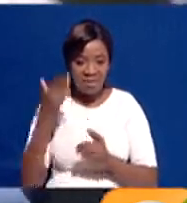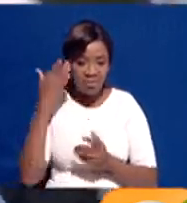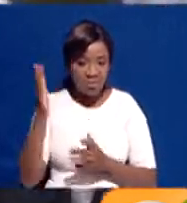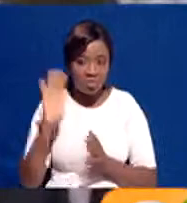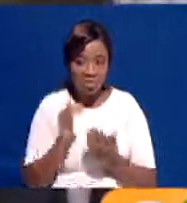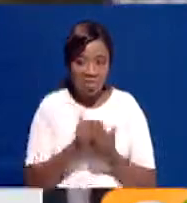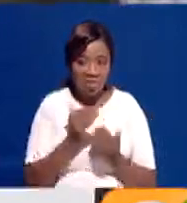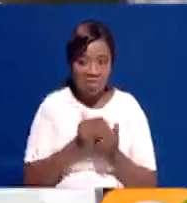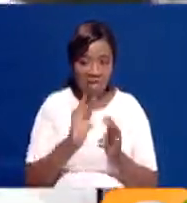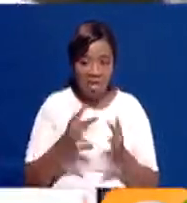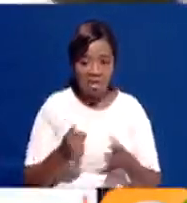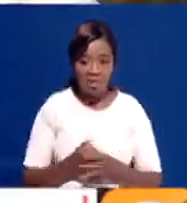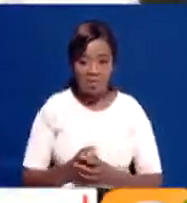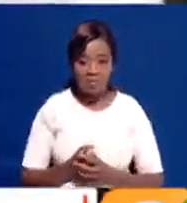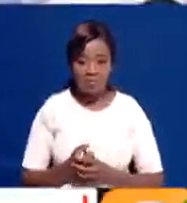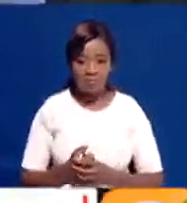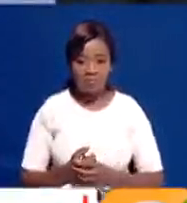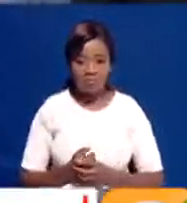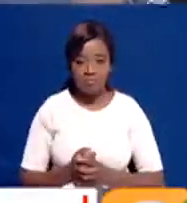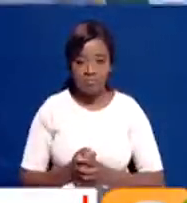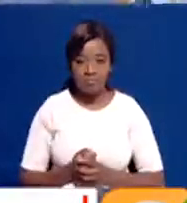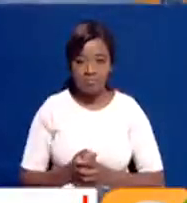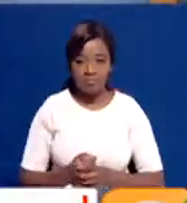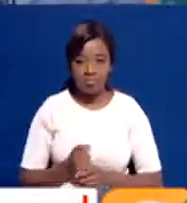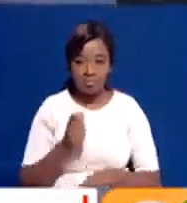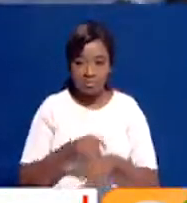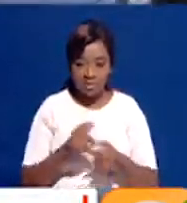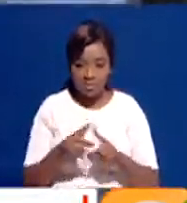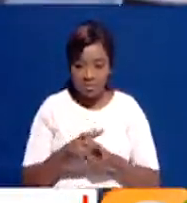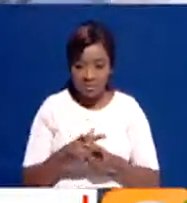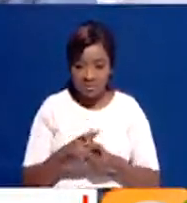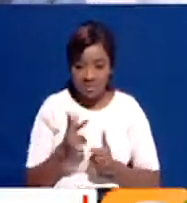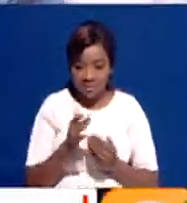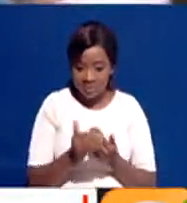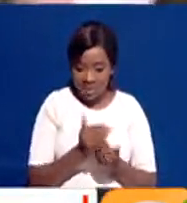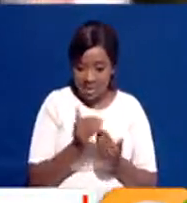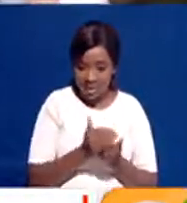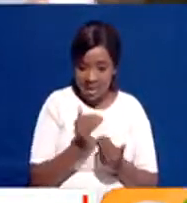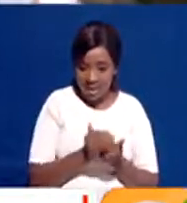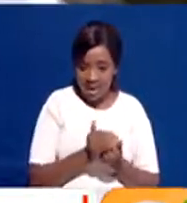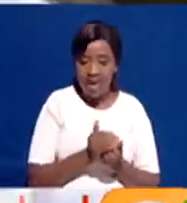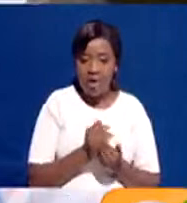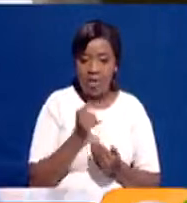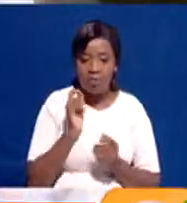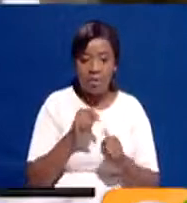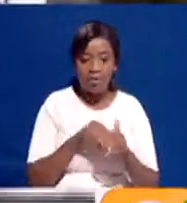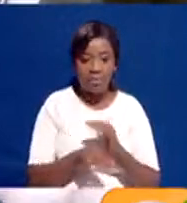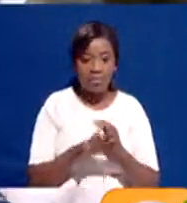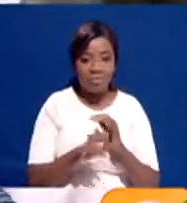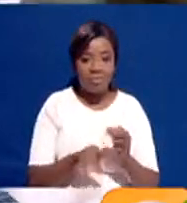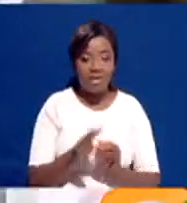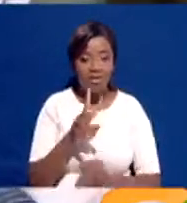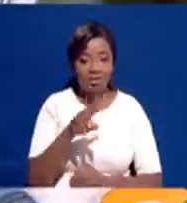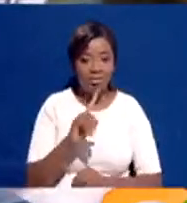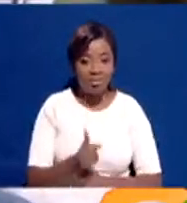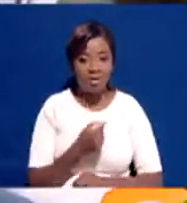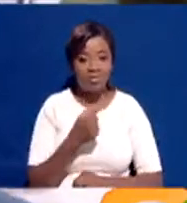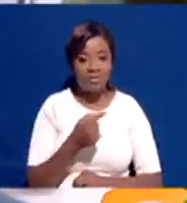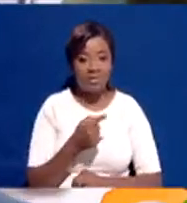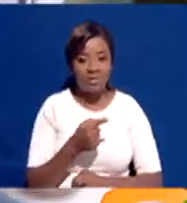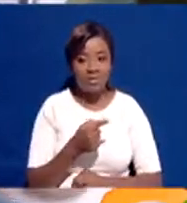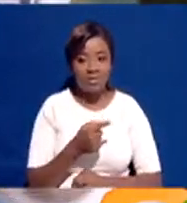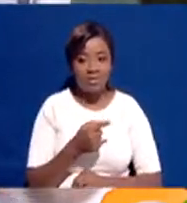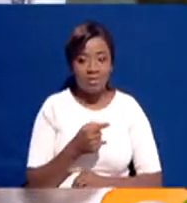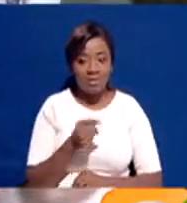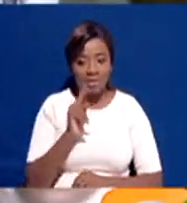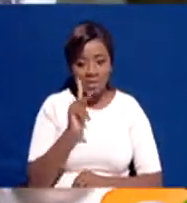kidogo kama 350, lakini kutoka tulipokuhifadhi baada ya miezi minne tunapata pweza karibu 2000 kilo.